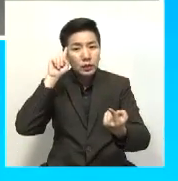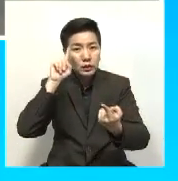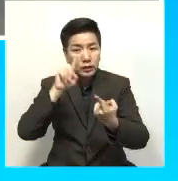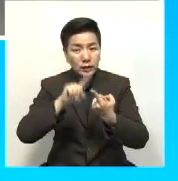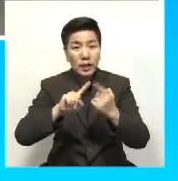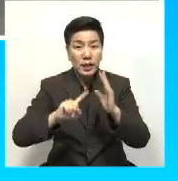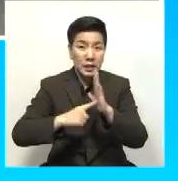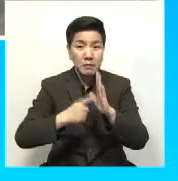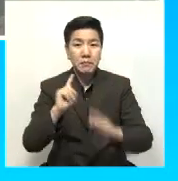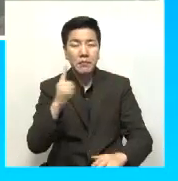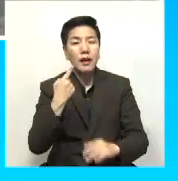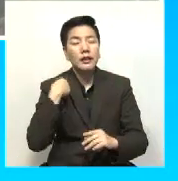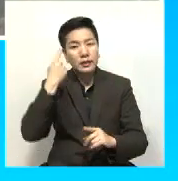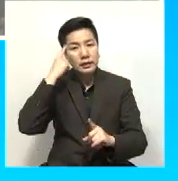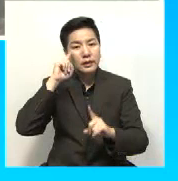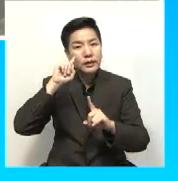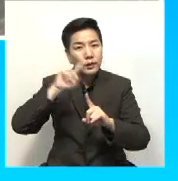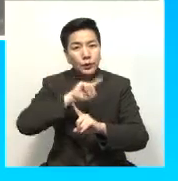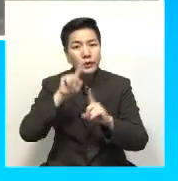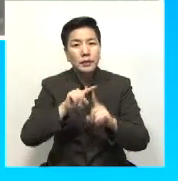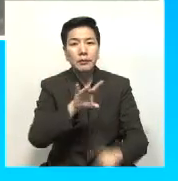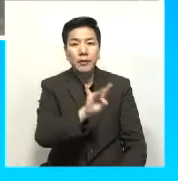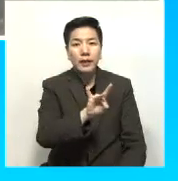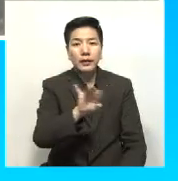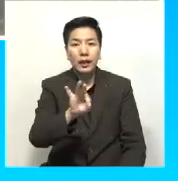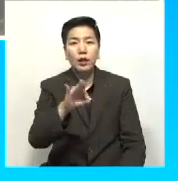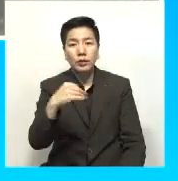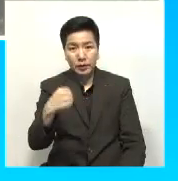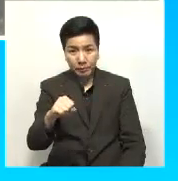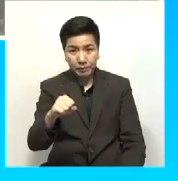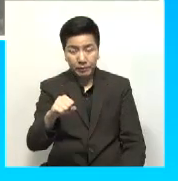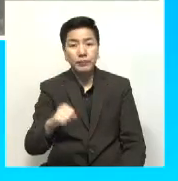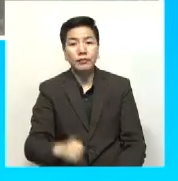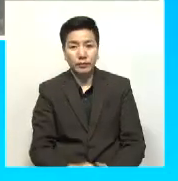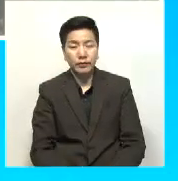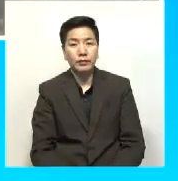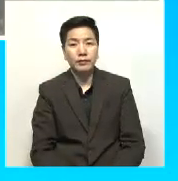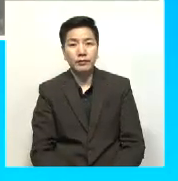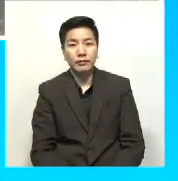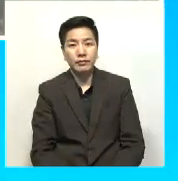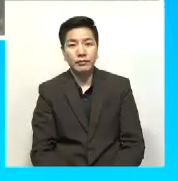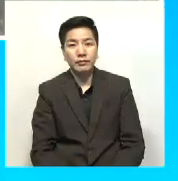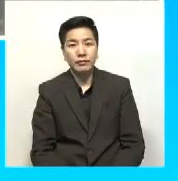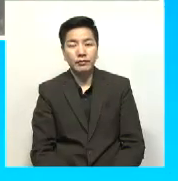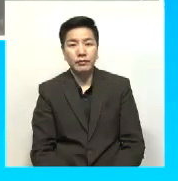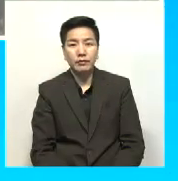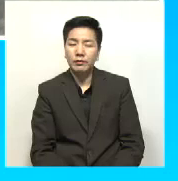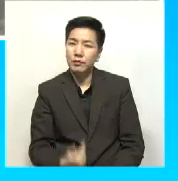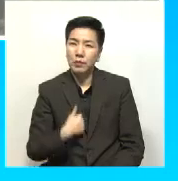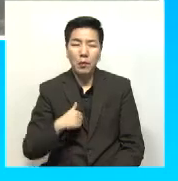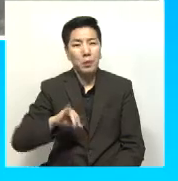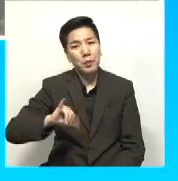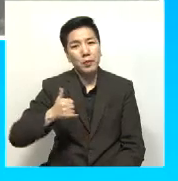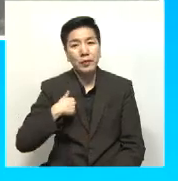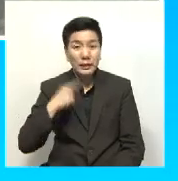เริ่มใหม่ทีก็จะเป็นช่วงวันที่8 9 10คือฮัลโหลผมไม่แน่ใ